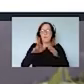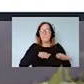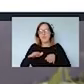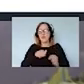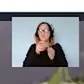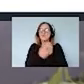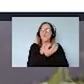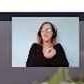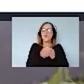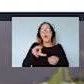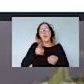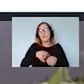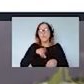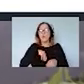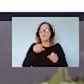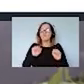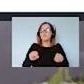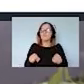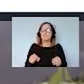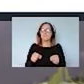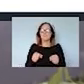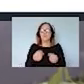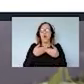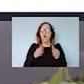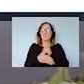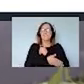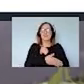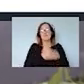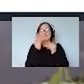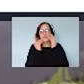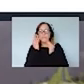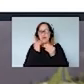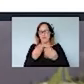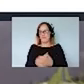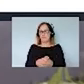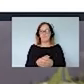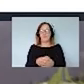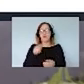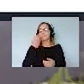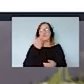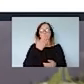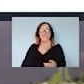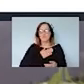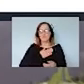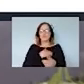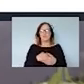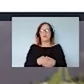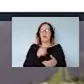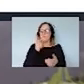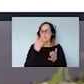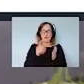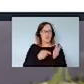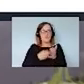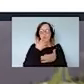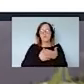takich źródeł, które będą Państwa motywować do tego, żeby z otwartym zasobem się bawić. Ja na przykład uwielbiam i korzystam oczywiście